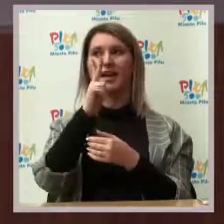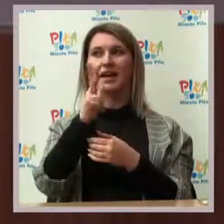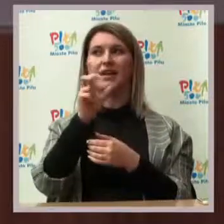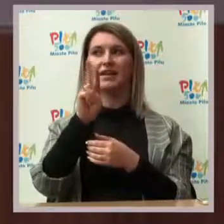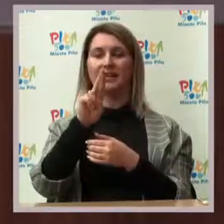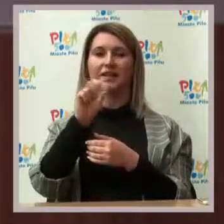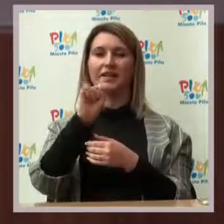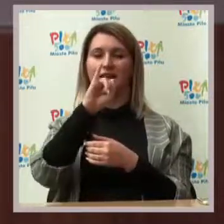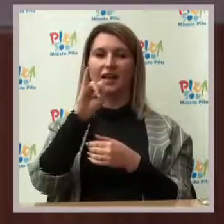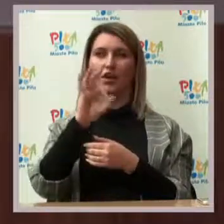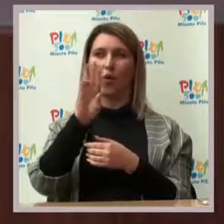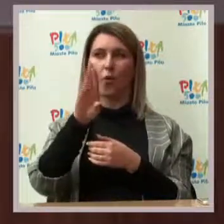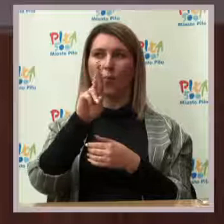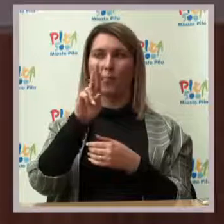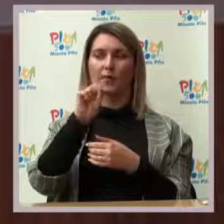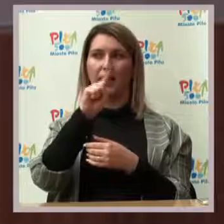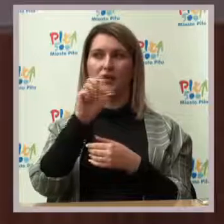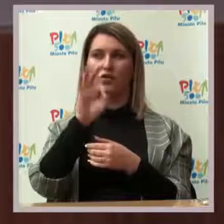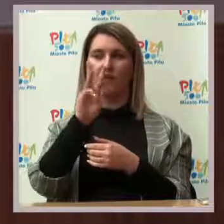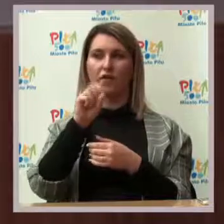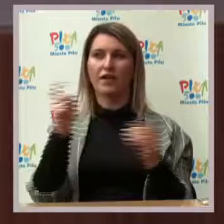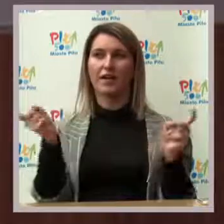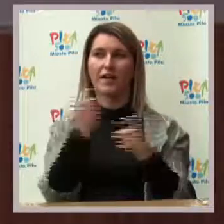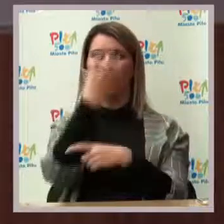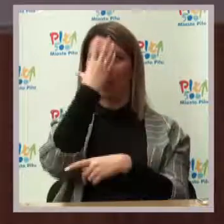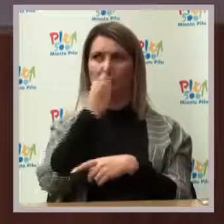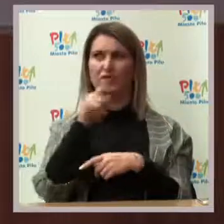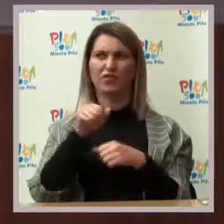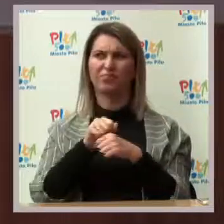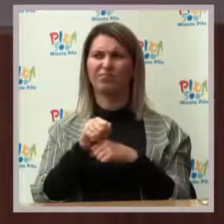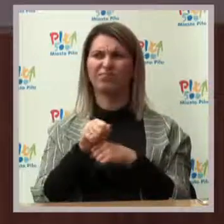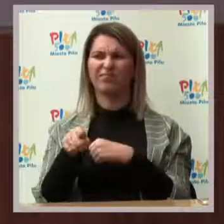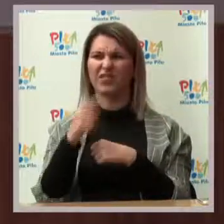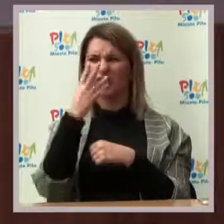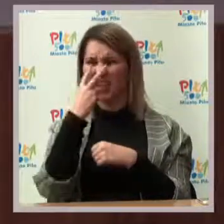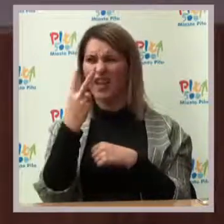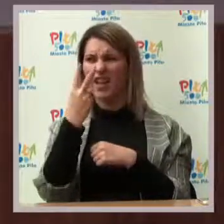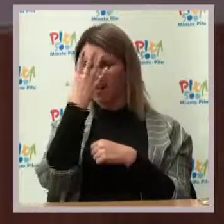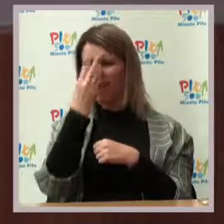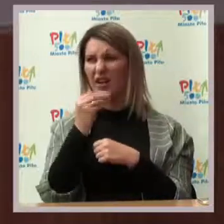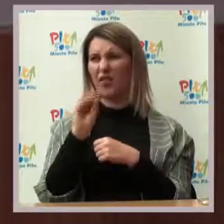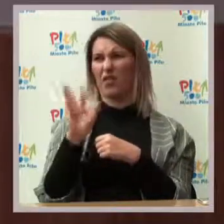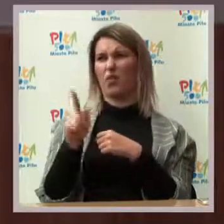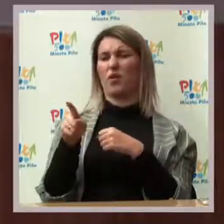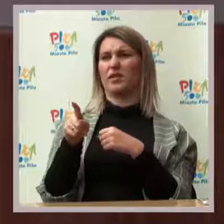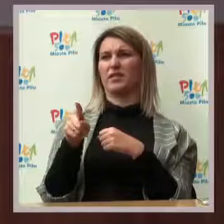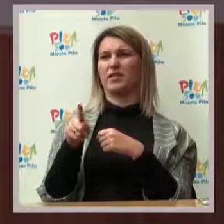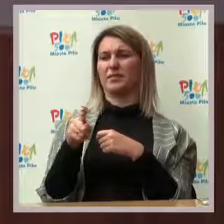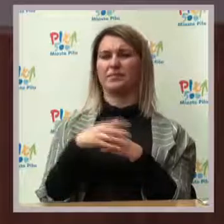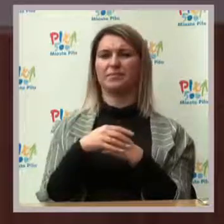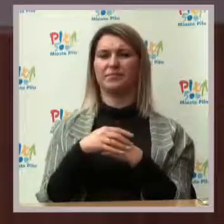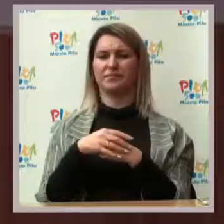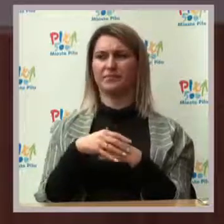tych zdjęciach, to nie jest na pewno ozdoba naszego miasta. Będziemy chcieli